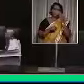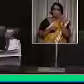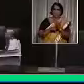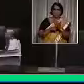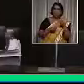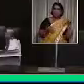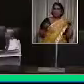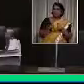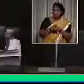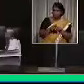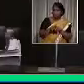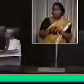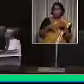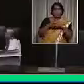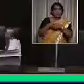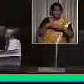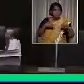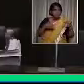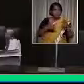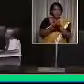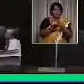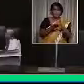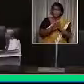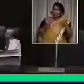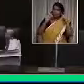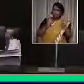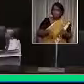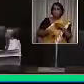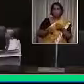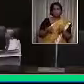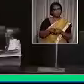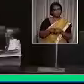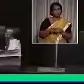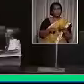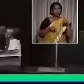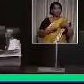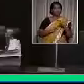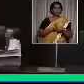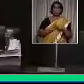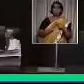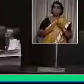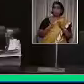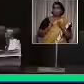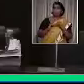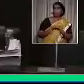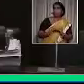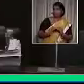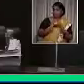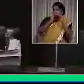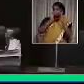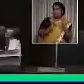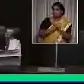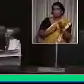மத பேதங்களுக்கு அப்பால் இந்த நாட்டை கட்டியெழுப்புகின்ற பொழுது மட்டும்தான் இந்த நாட்டை முன்னேற்றலாம், இந்த நாட்டுடைய பொருளாதாரத்தை கட்டியெழுப்பலாம், இந்த